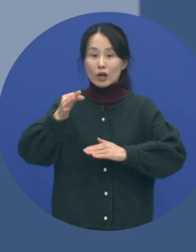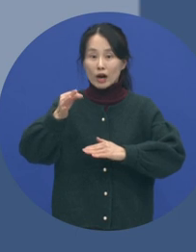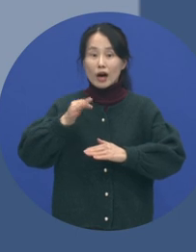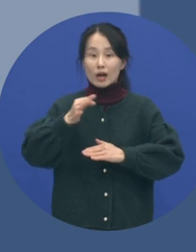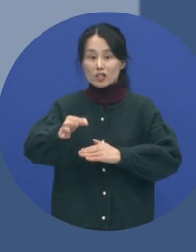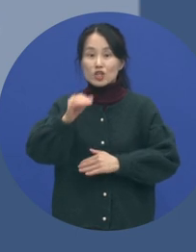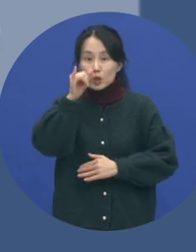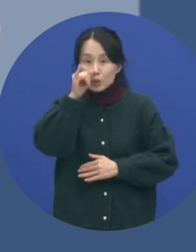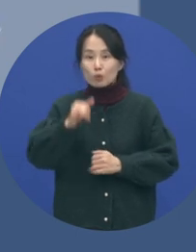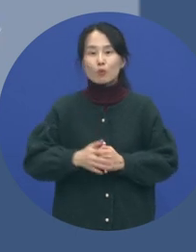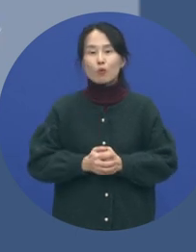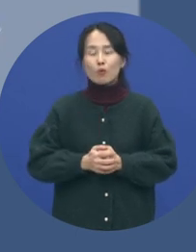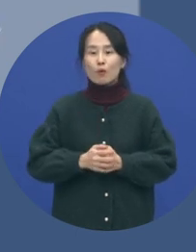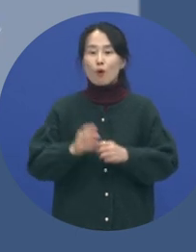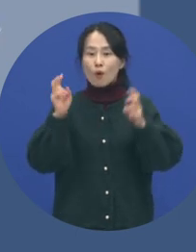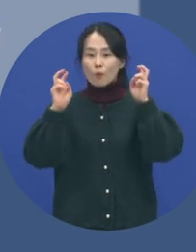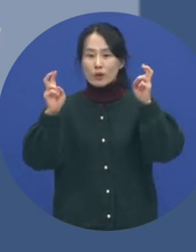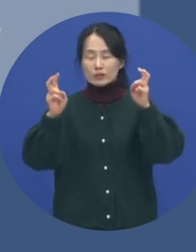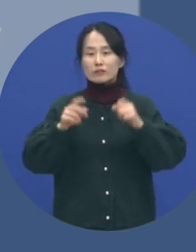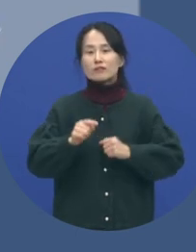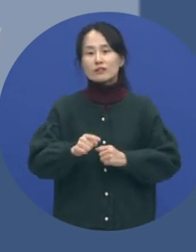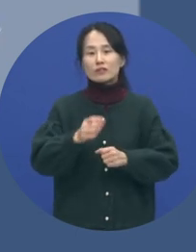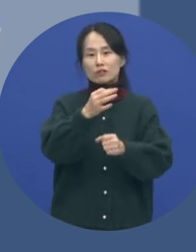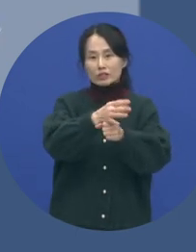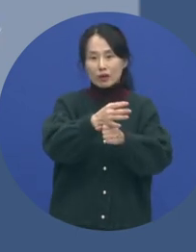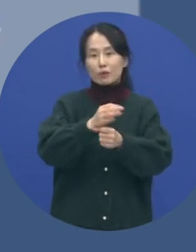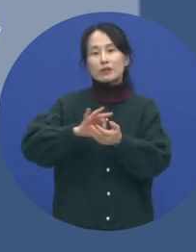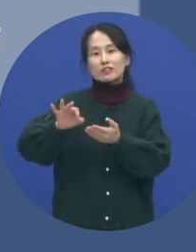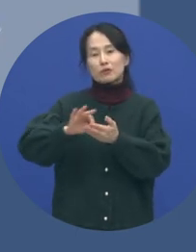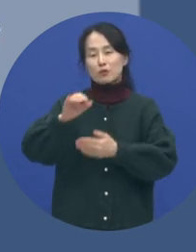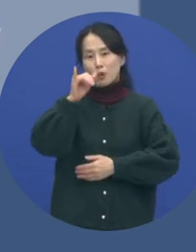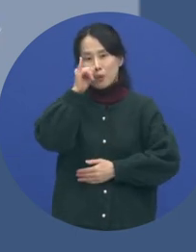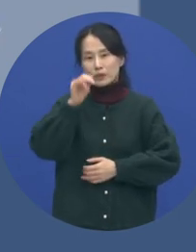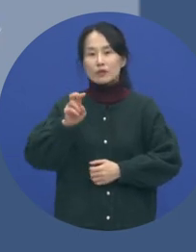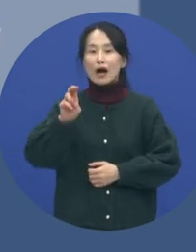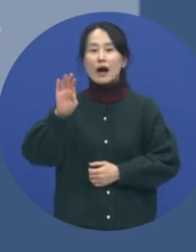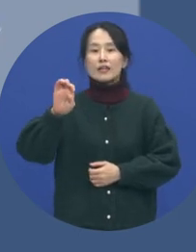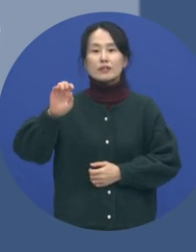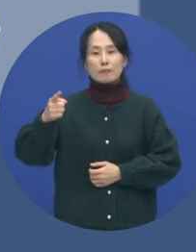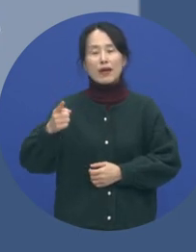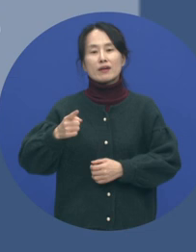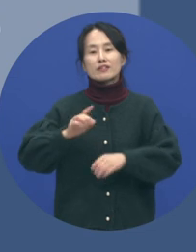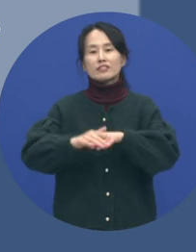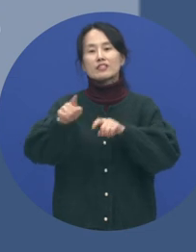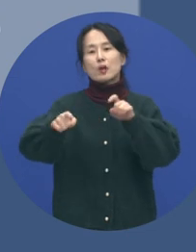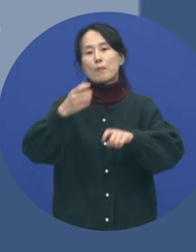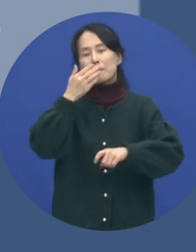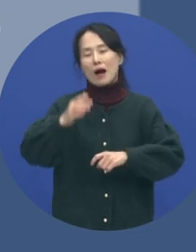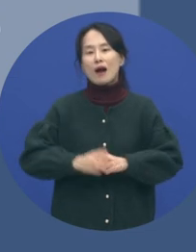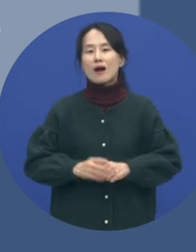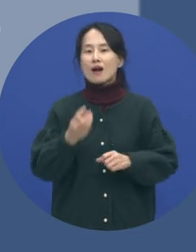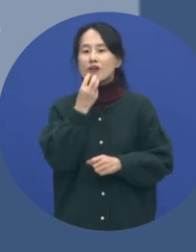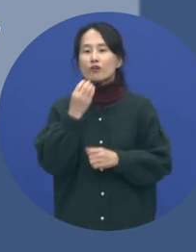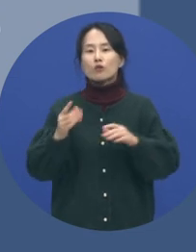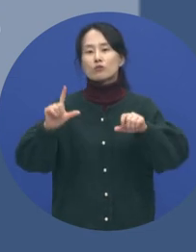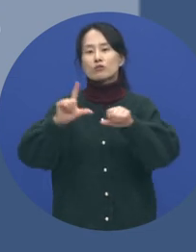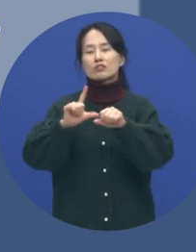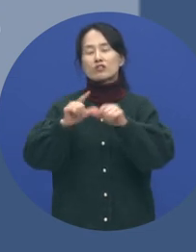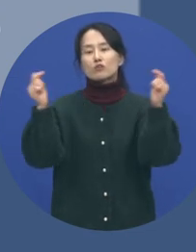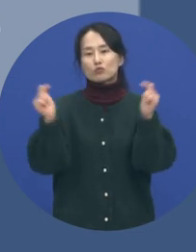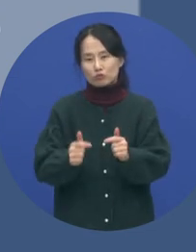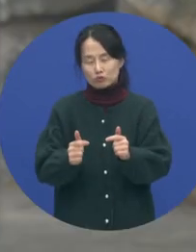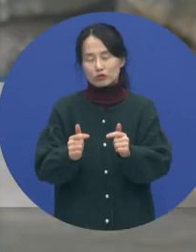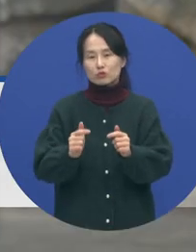기업은 산단에서 생산된 재생에너지를 구매해 사용하며 아리백을 이행. 경기도는 온실가스를 줄이며 도내 기업을 도울 수